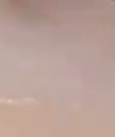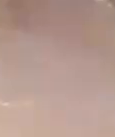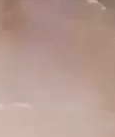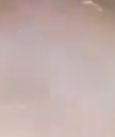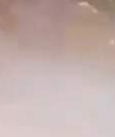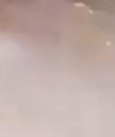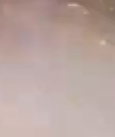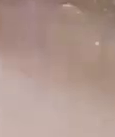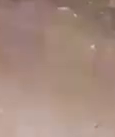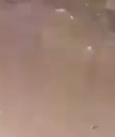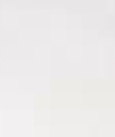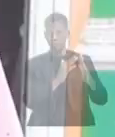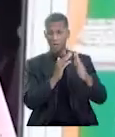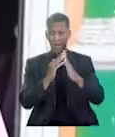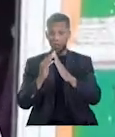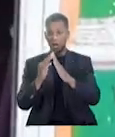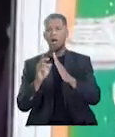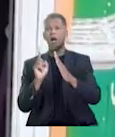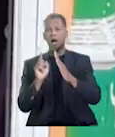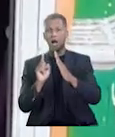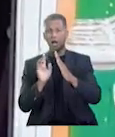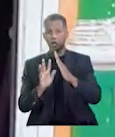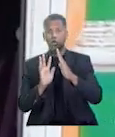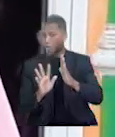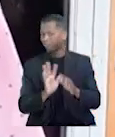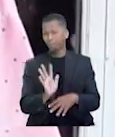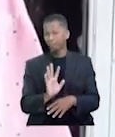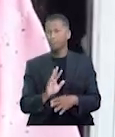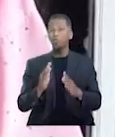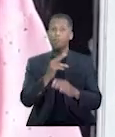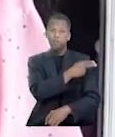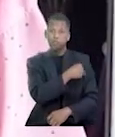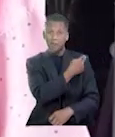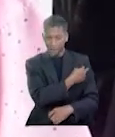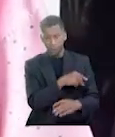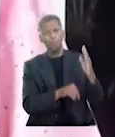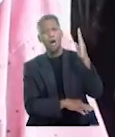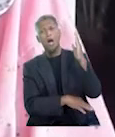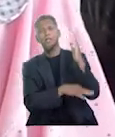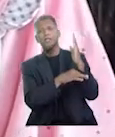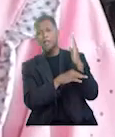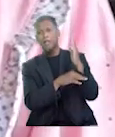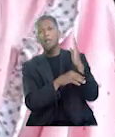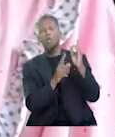Karang Tengah. Nggak tahu mau banjir, jadinya tiba-tiba gitu